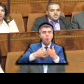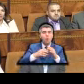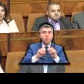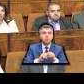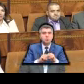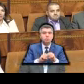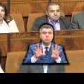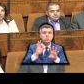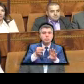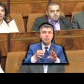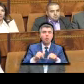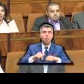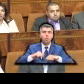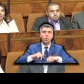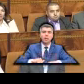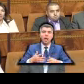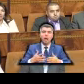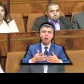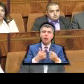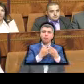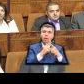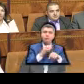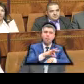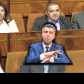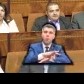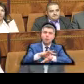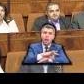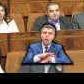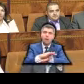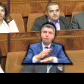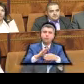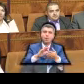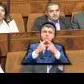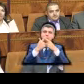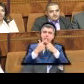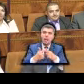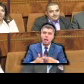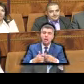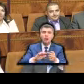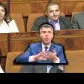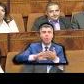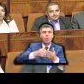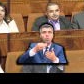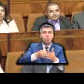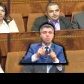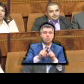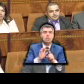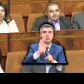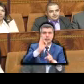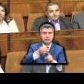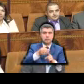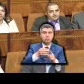في الإدارات وفي الموارد البشرية والمالية لإنجاح مسلسل